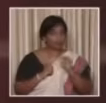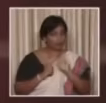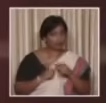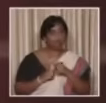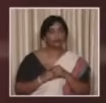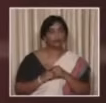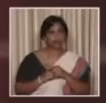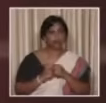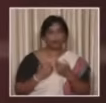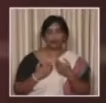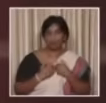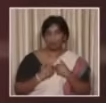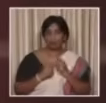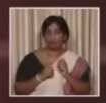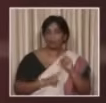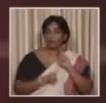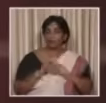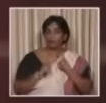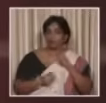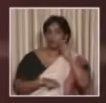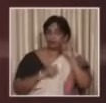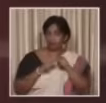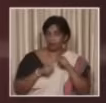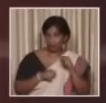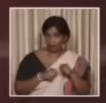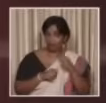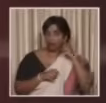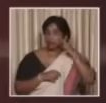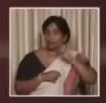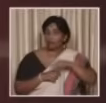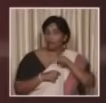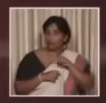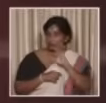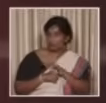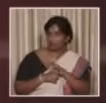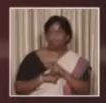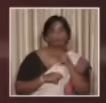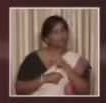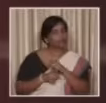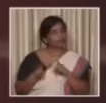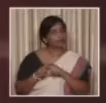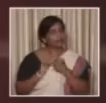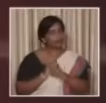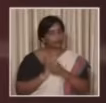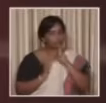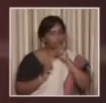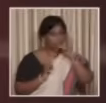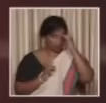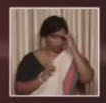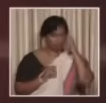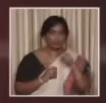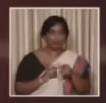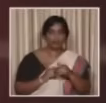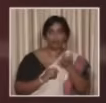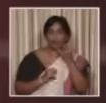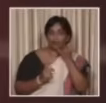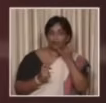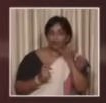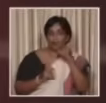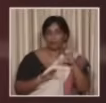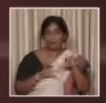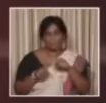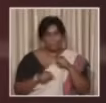පවතින්නේ අපිට මේ පාර්ලිමේන්තුවේ ජනතාවට විශ්වාසයක් තියෙන නිසා. ඒ නිසා කරු කතානායකතුමනි මේ දුරකථන